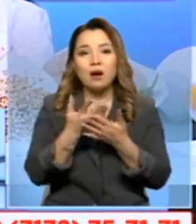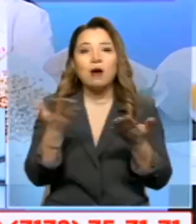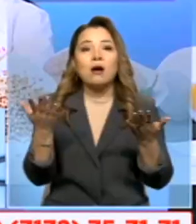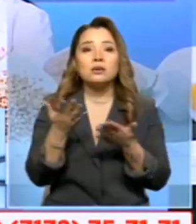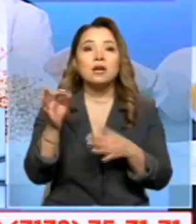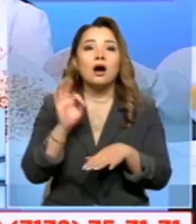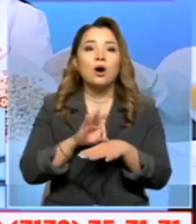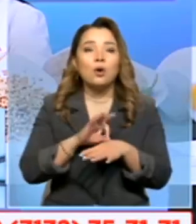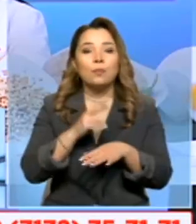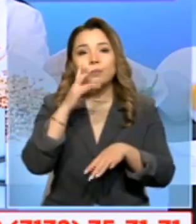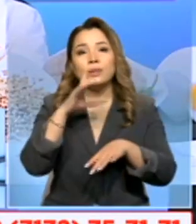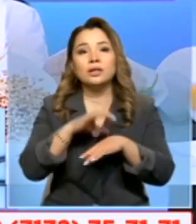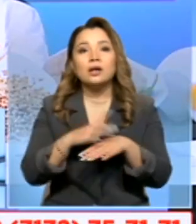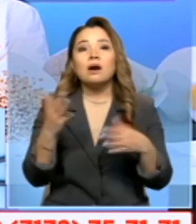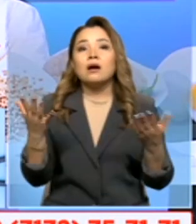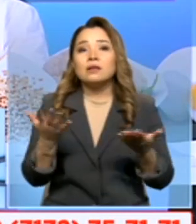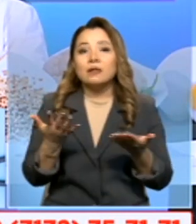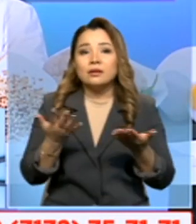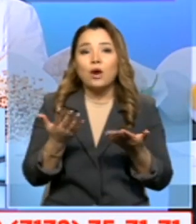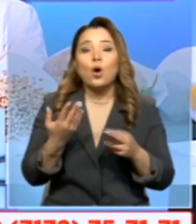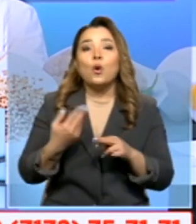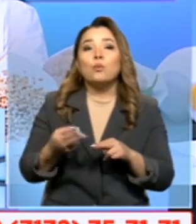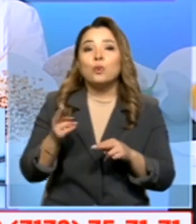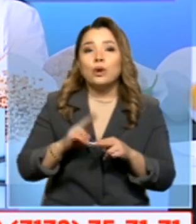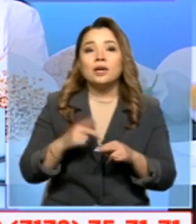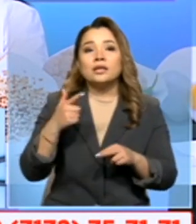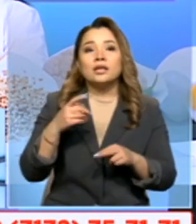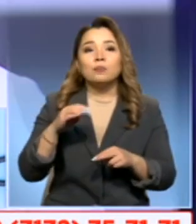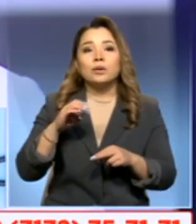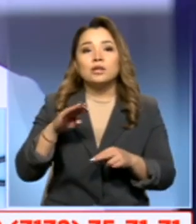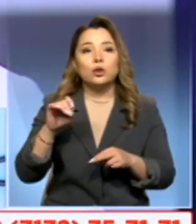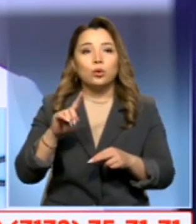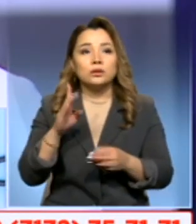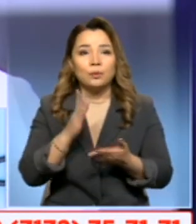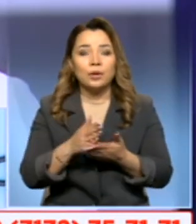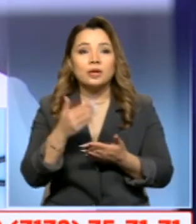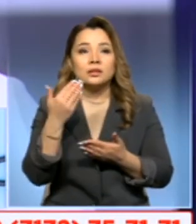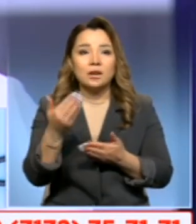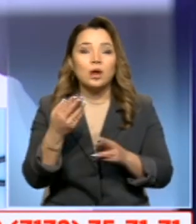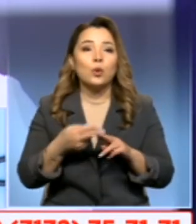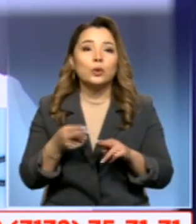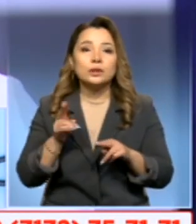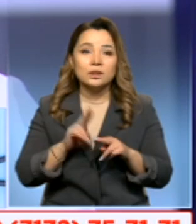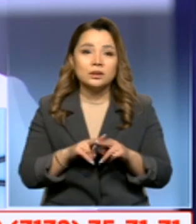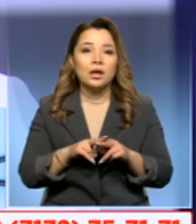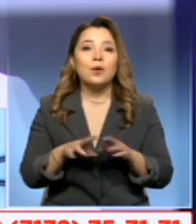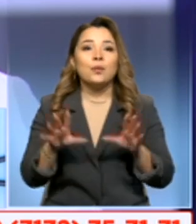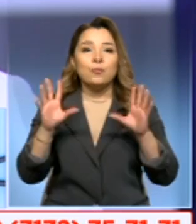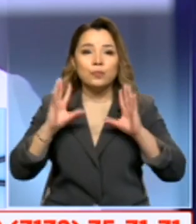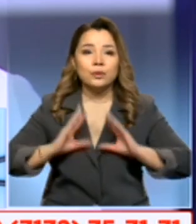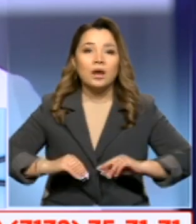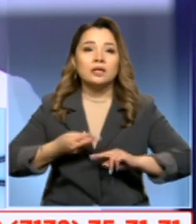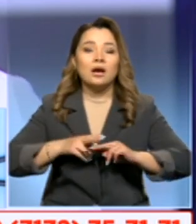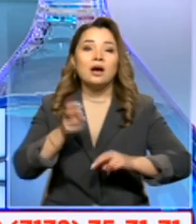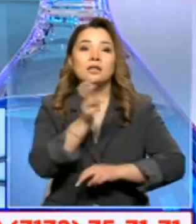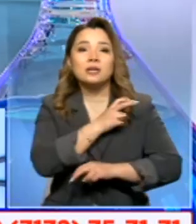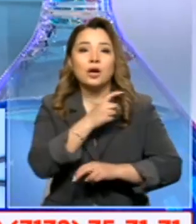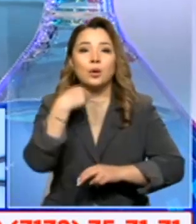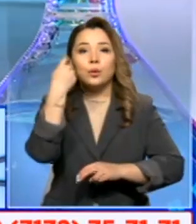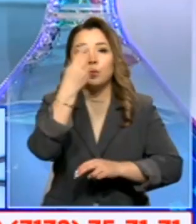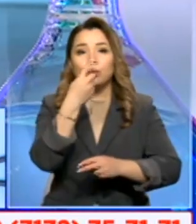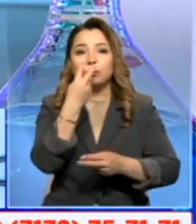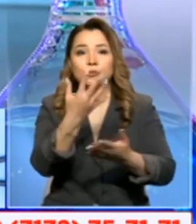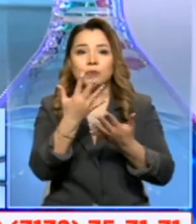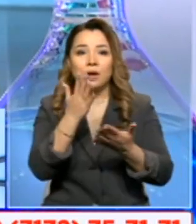қандай аурудың белгісі? Әрине бұл гипотиреоз, бұл кісіде гипотиреоздың бүкіл клиникалық тұрғысы бірақ бетке